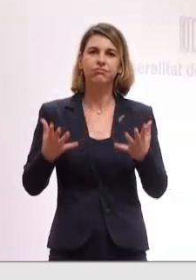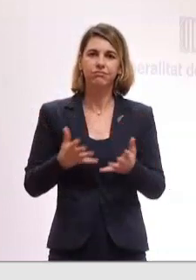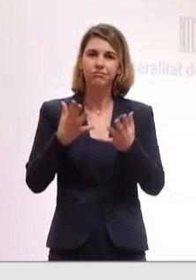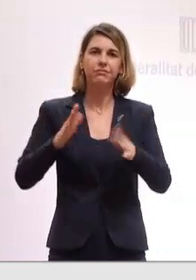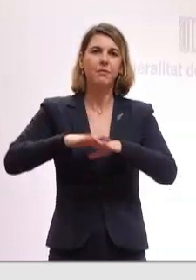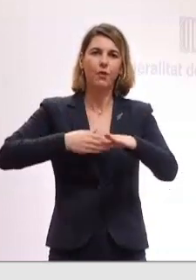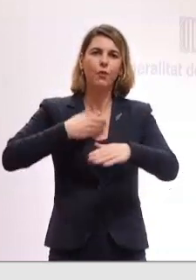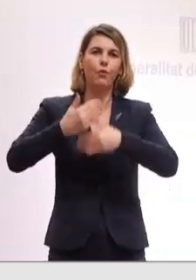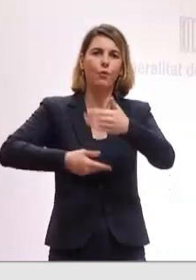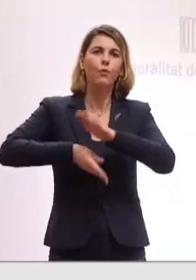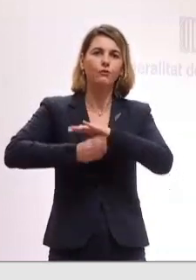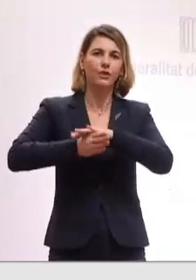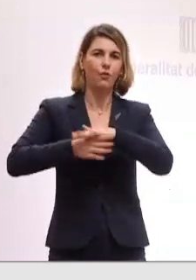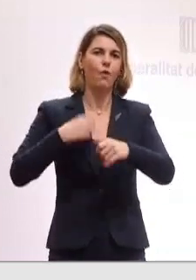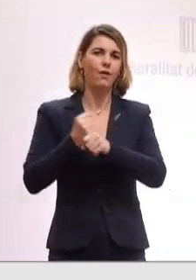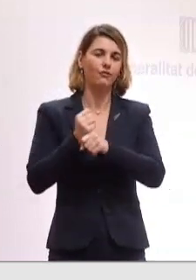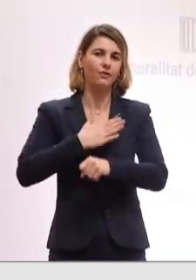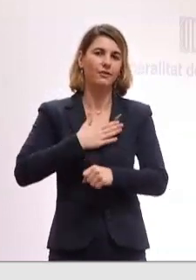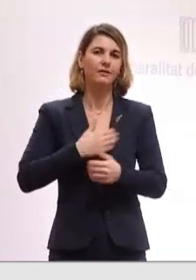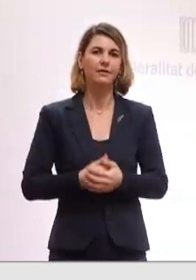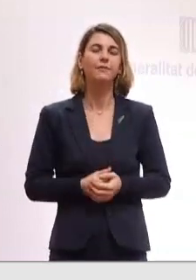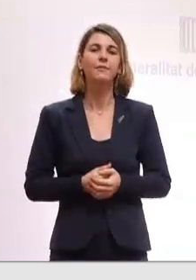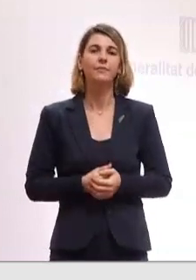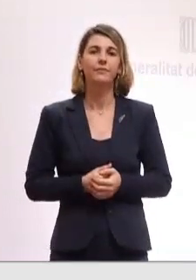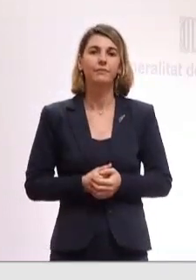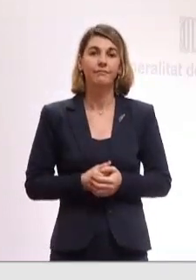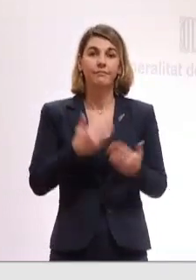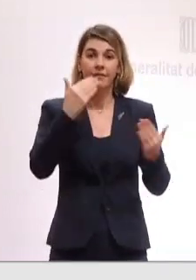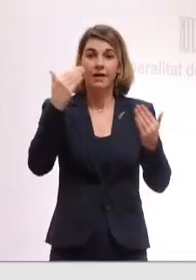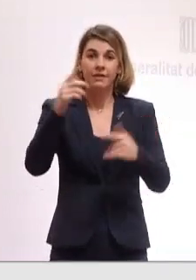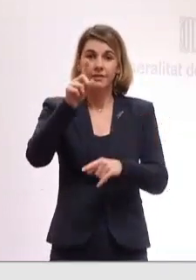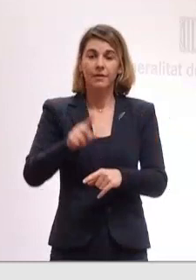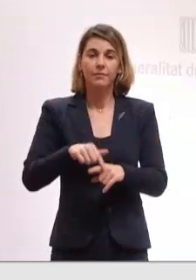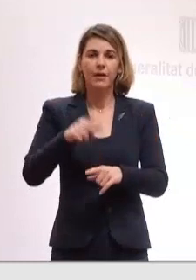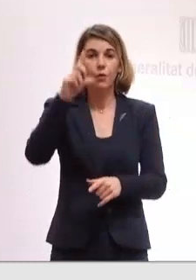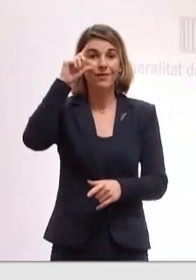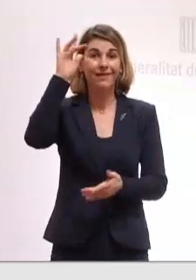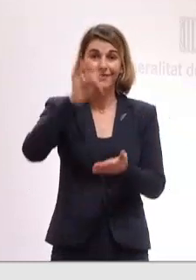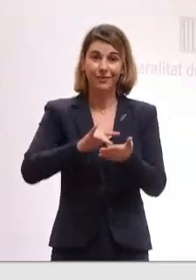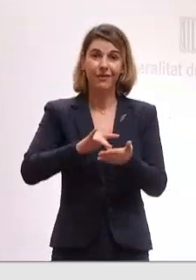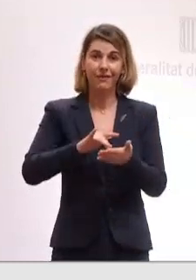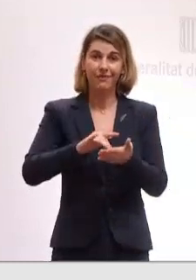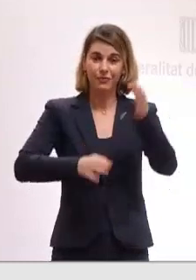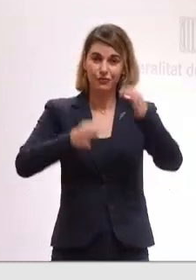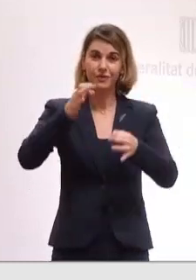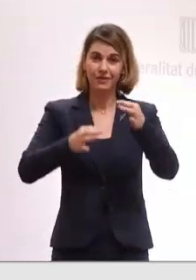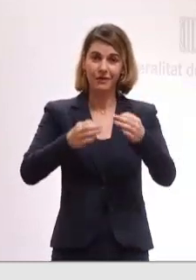poder seguir en la nostra tasca. Hem de congratular-nos que hi hagi un dia dedicat a la justícia amb la